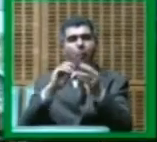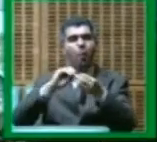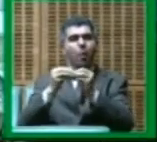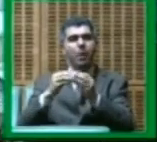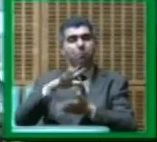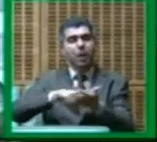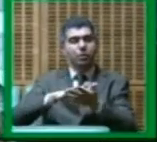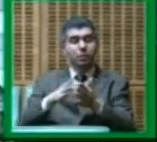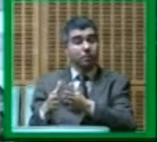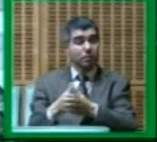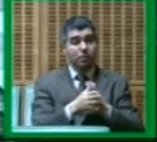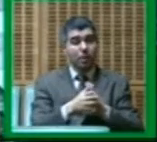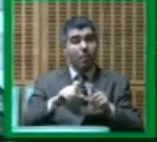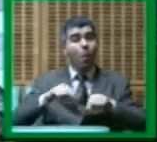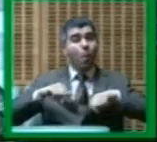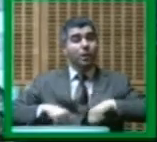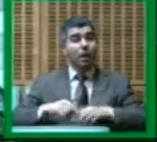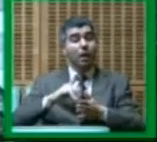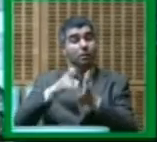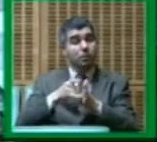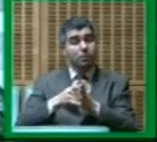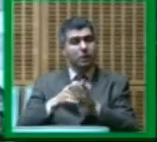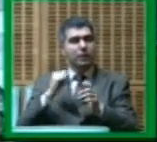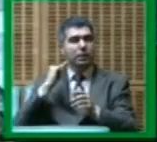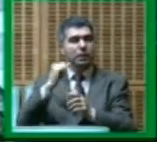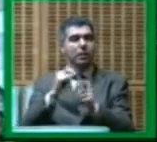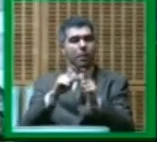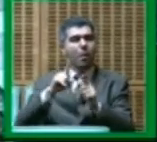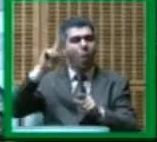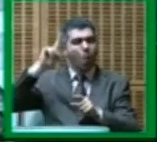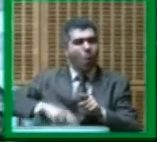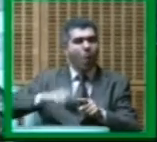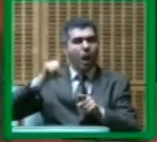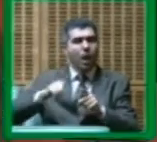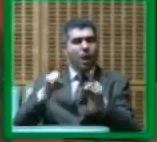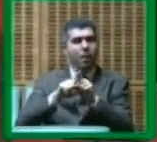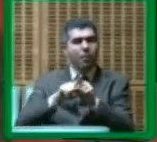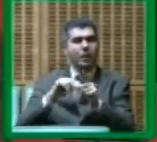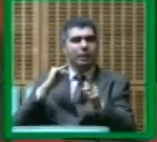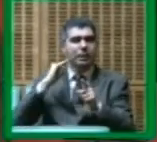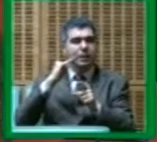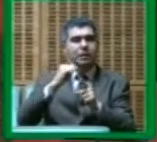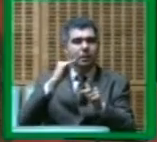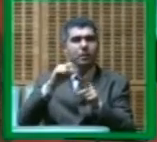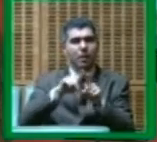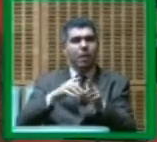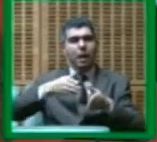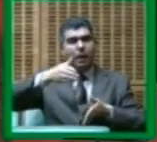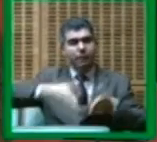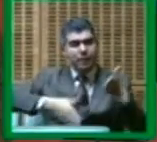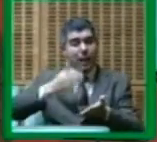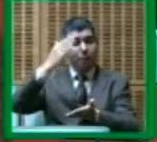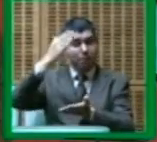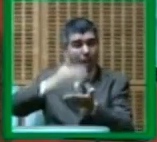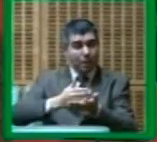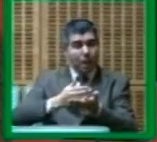كنخبركم بان وزاره الجهه بالتنسيق مع السلطات يوميا ومع الناس ديال الميتيو كترسل لهم يوميا شنو الطرق اللي مقطوعه وشنو الطرق